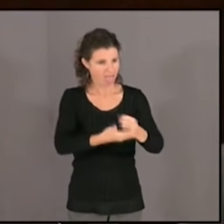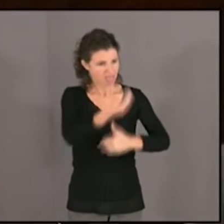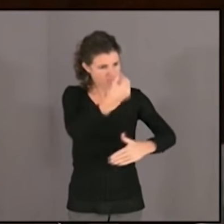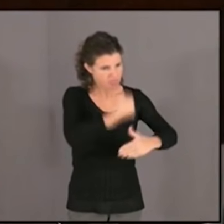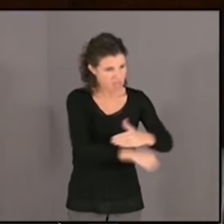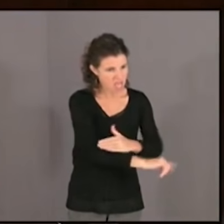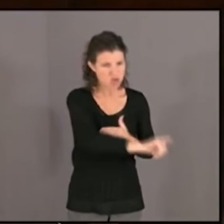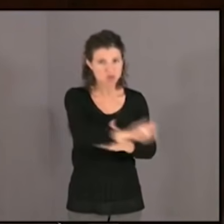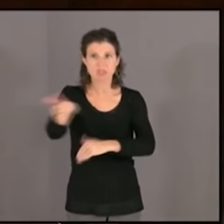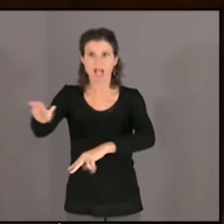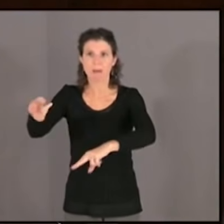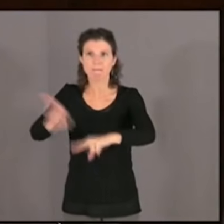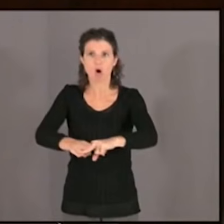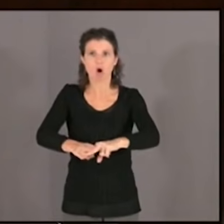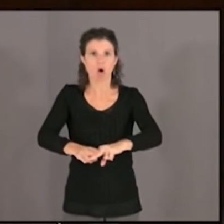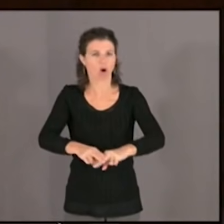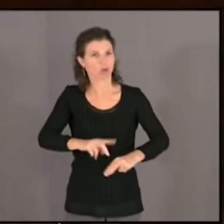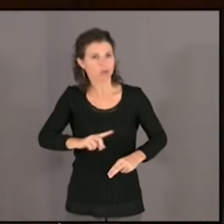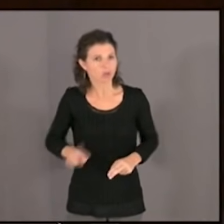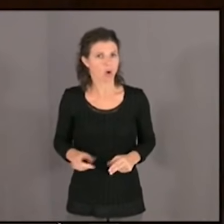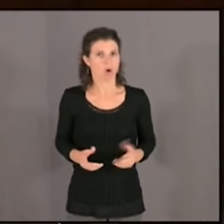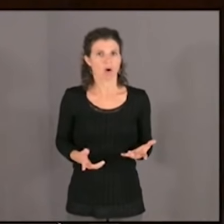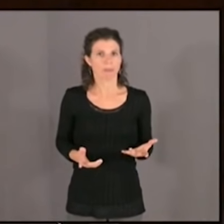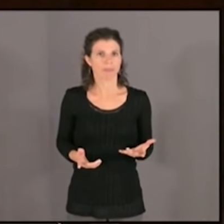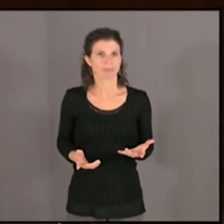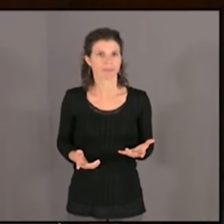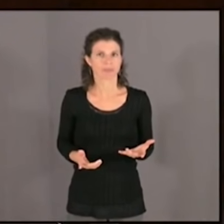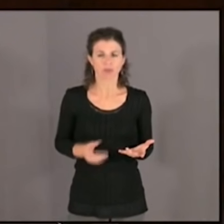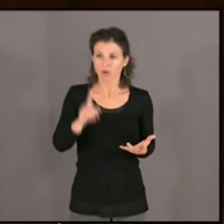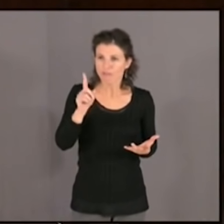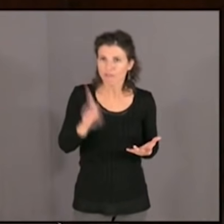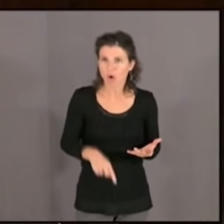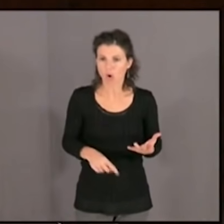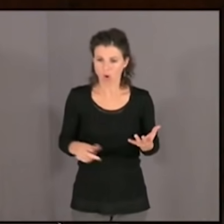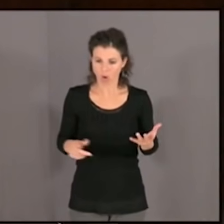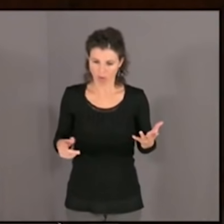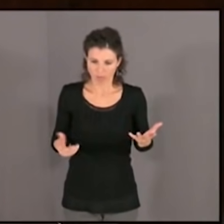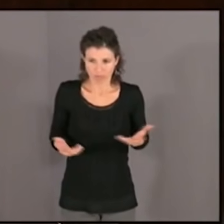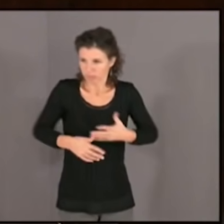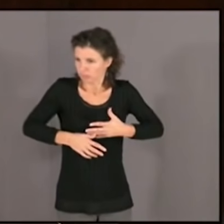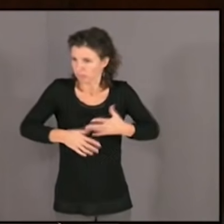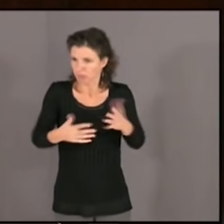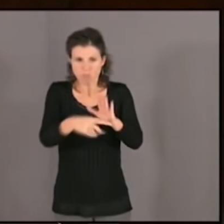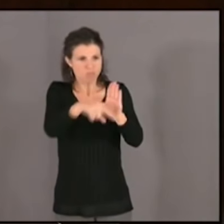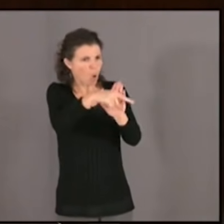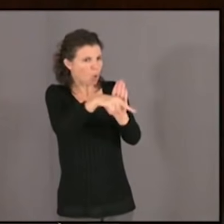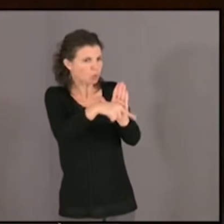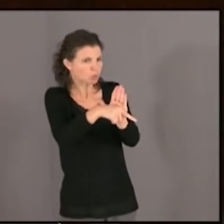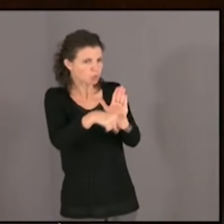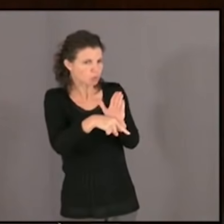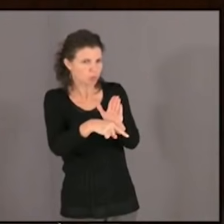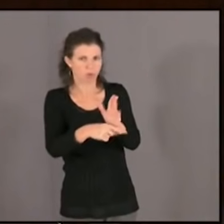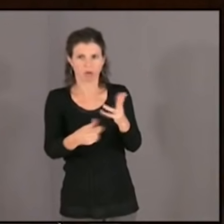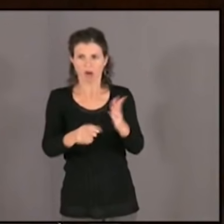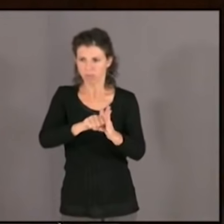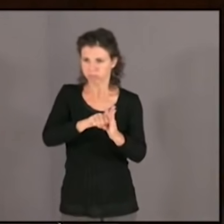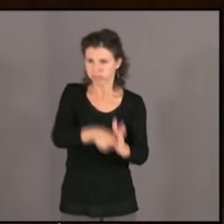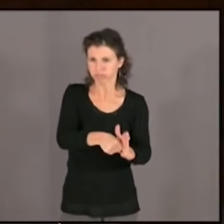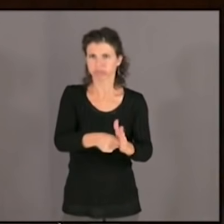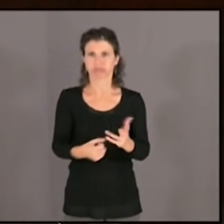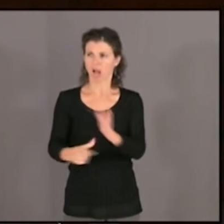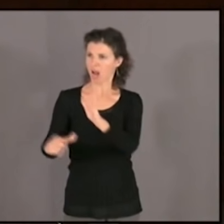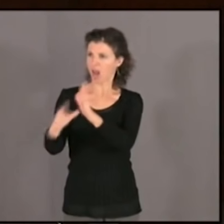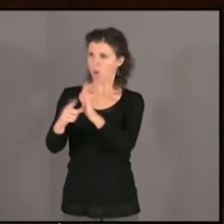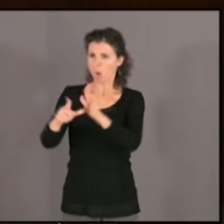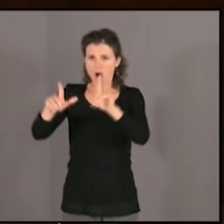faut compléter le dispositif en appliquant des mesures coercitives prévues par la